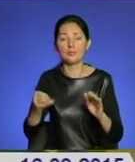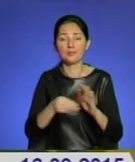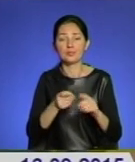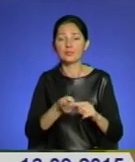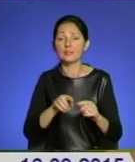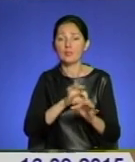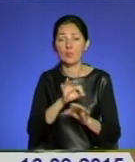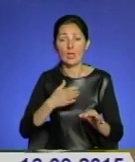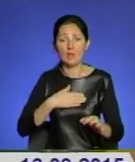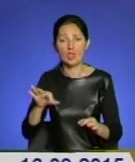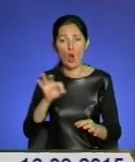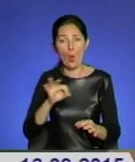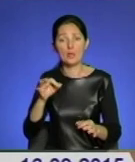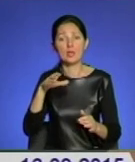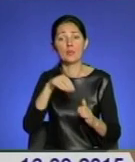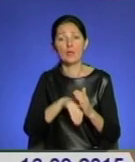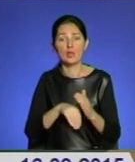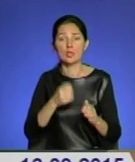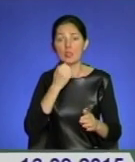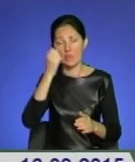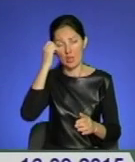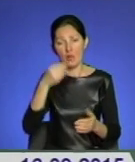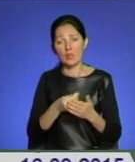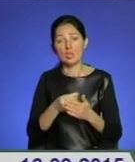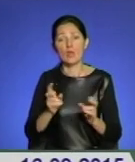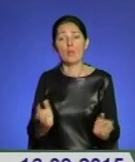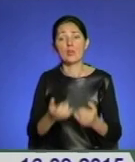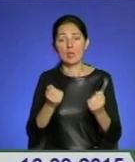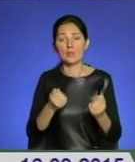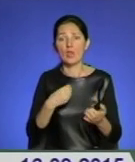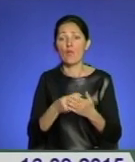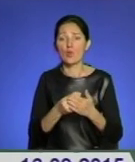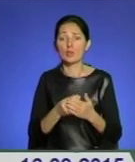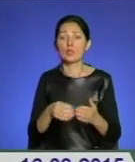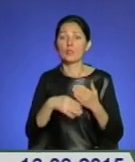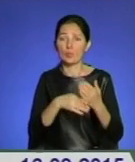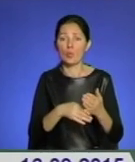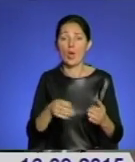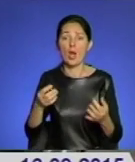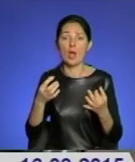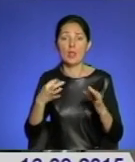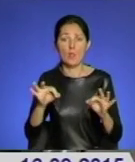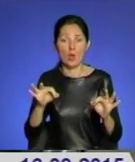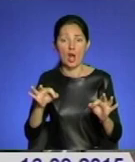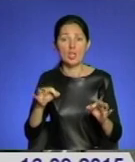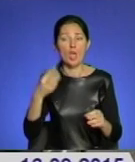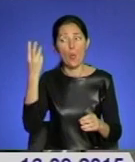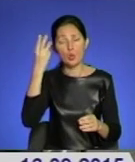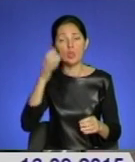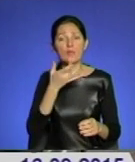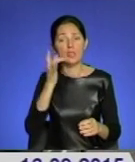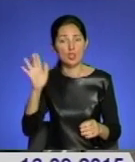області запроваджується завдяки фінансовій підтримці Фонду сприяння демократії посольства США в Україні. Як юрист хочу сказати,